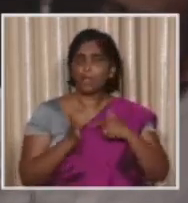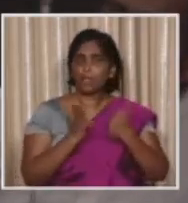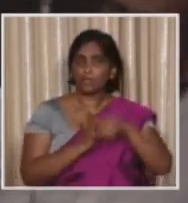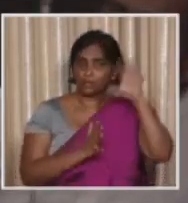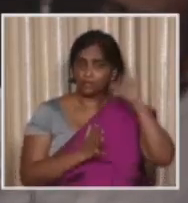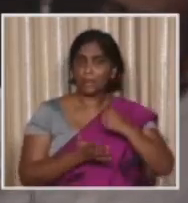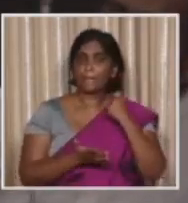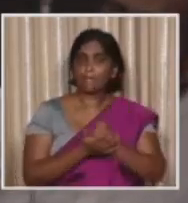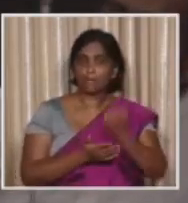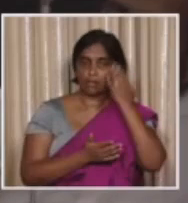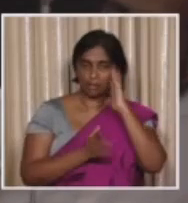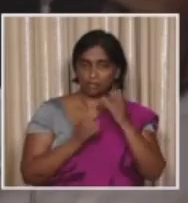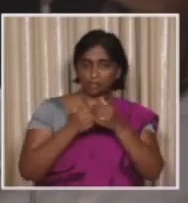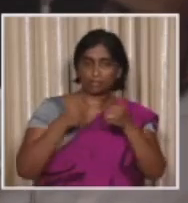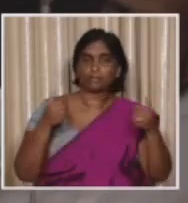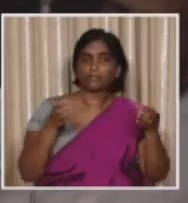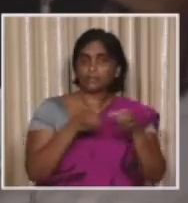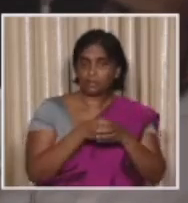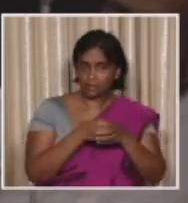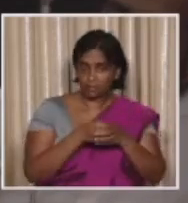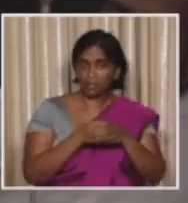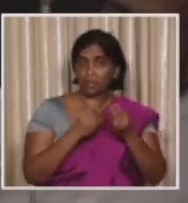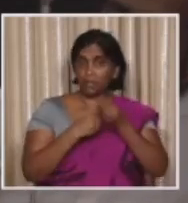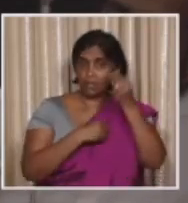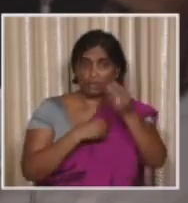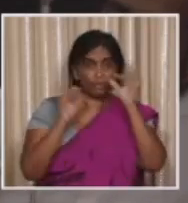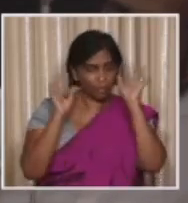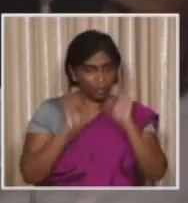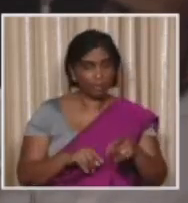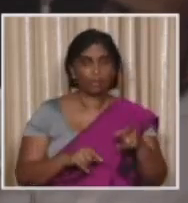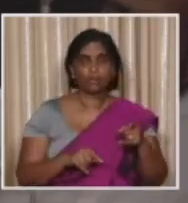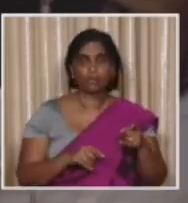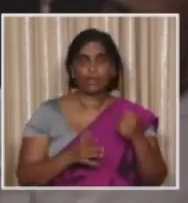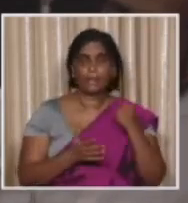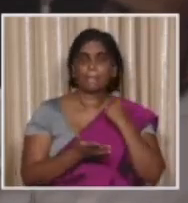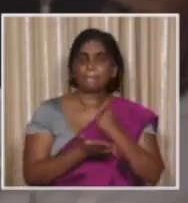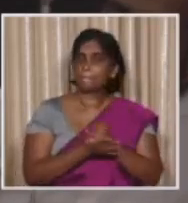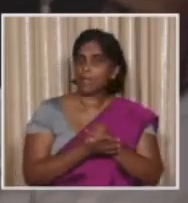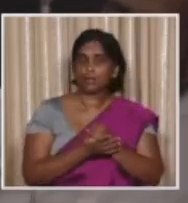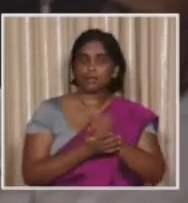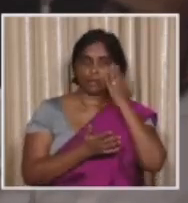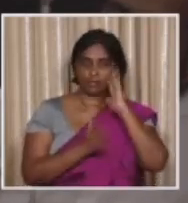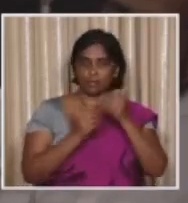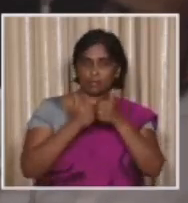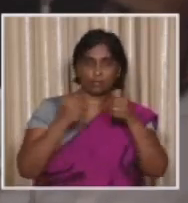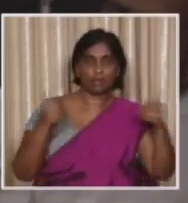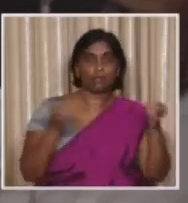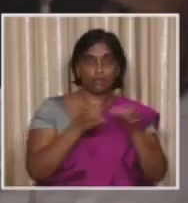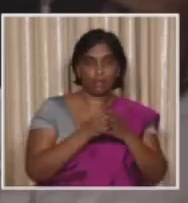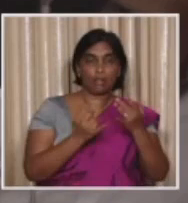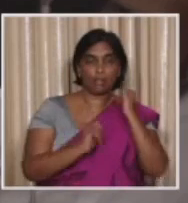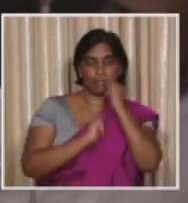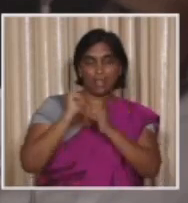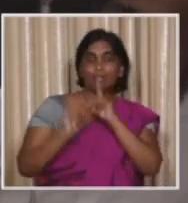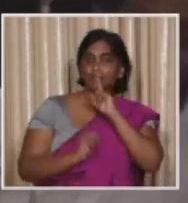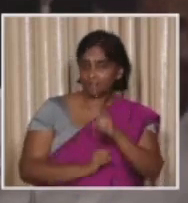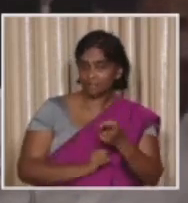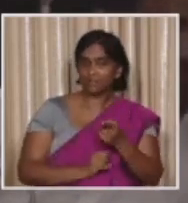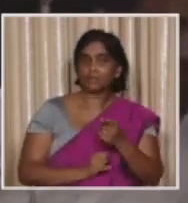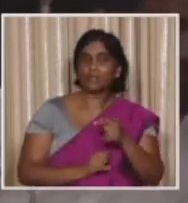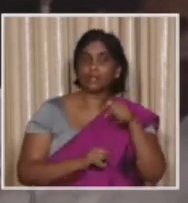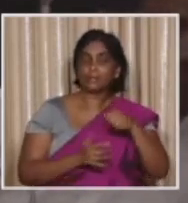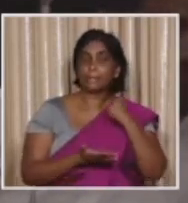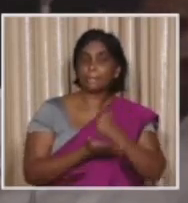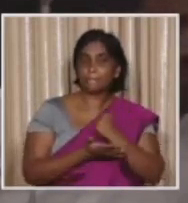ගෙනල්ලා මහා බැංකුව ස්වාධීනව කටයුතු කරගෙන යන්න ඉඩ නොදෙන එකටද? දැන් මහා බැංකුව ස්වාධීනව කටයුතු කරේ නැහැයි කියලානේ අපිට චෝදනා වෙල්ල උනේ.